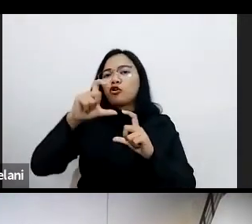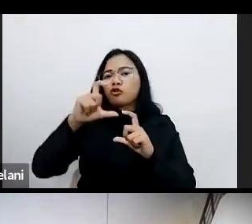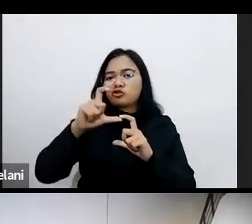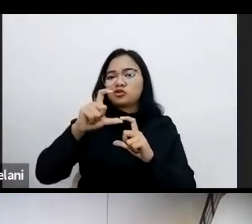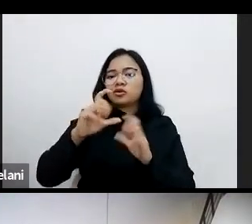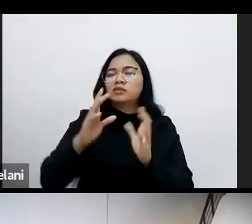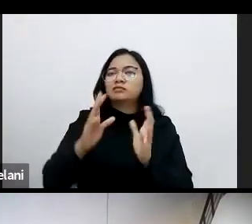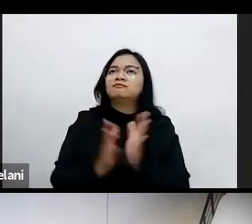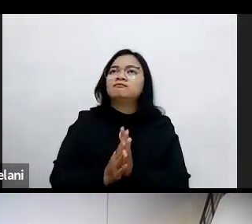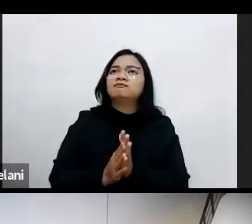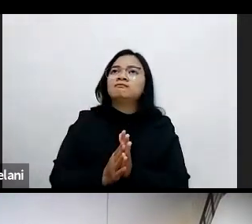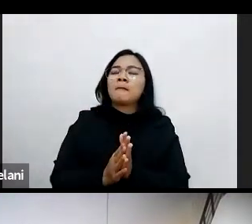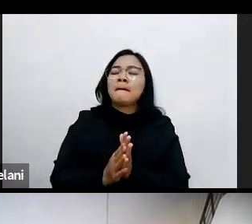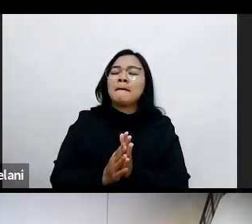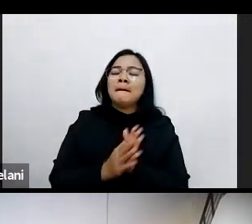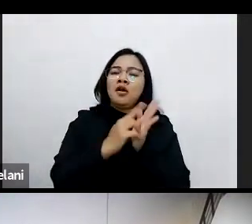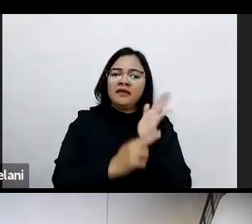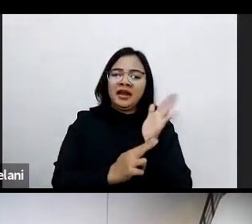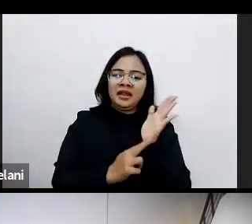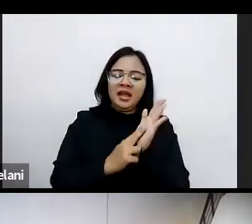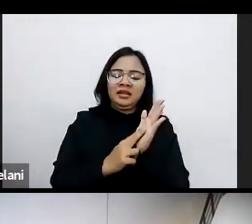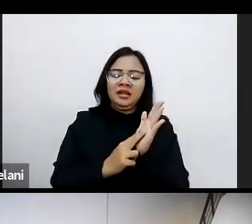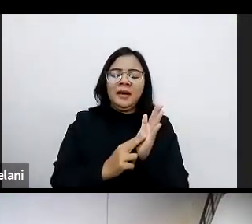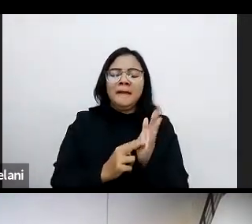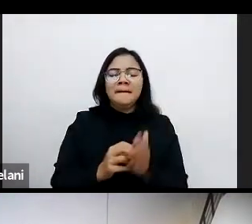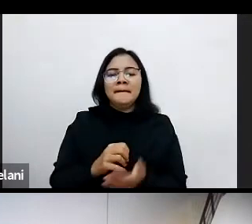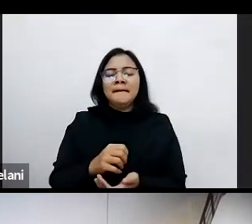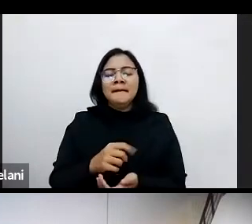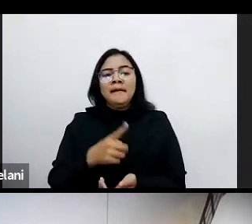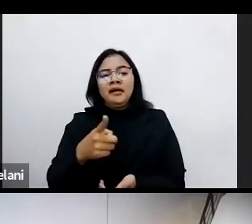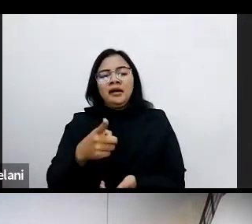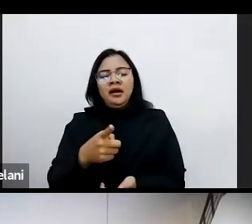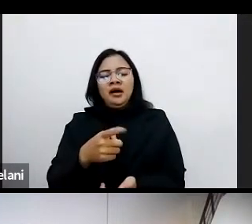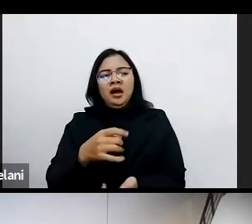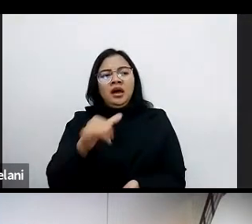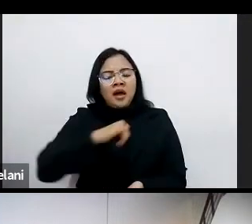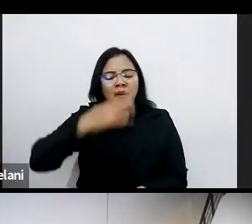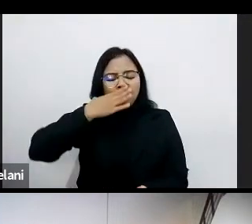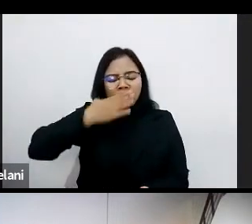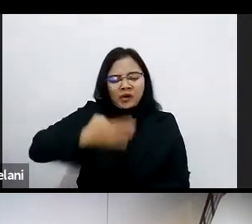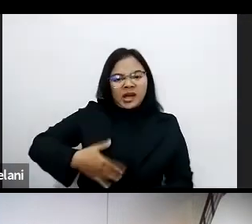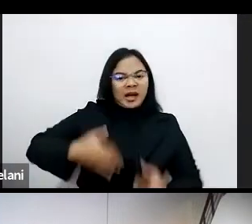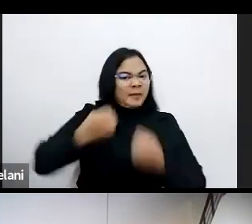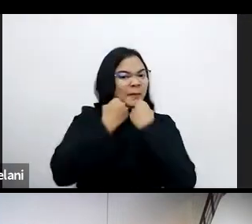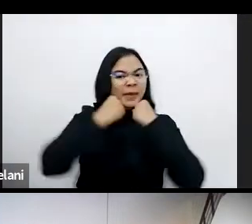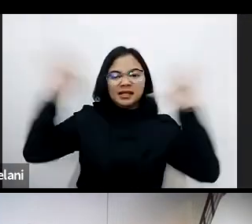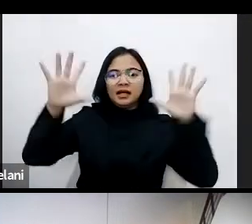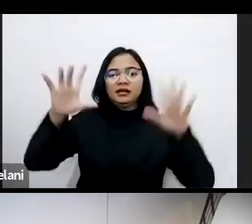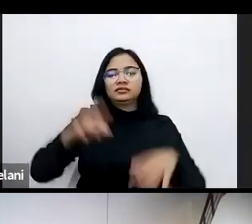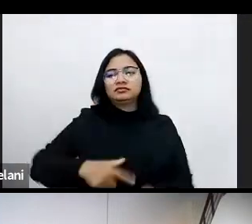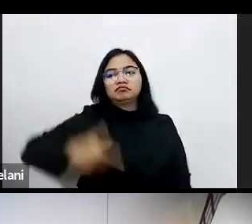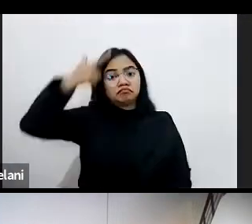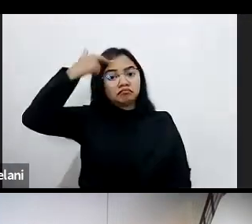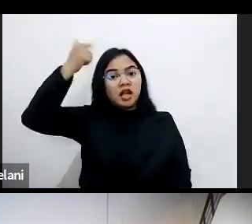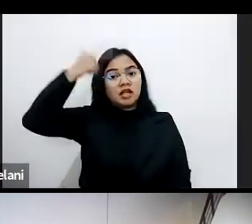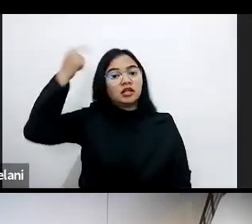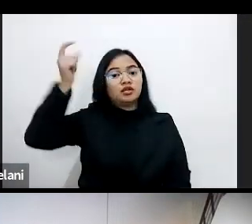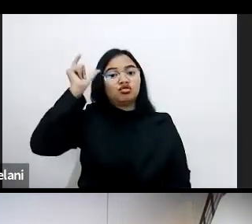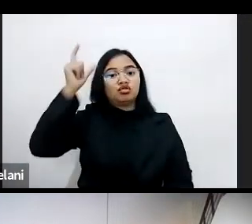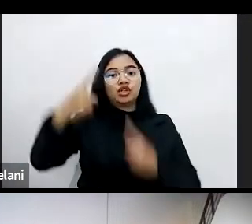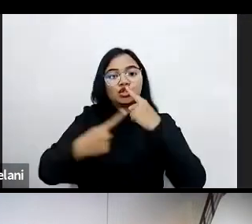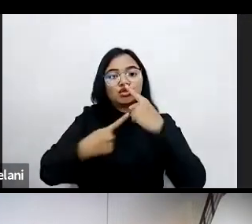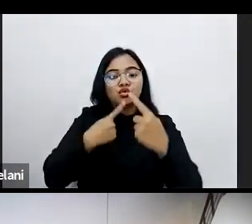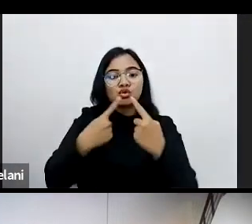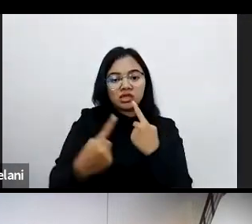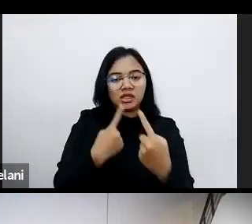dia dengan sama dengan mahasiswa lain punya kebebasan untuk belajar, untuk berdiskusi, untuk bebas berekspresi di lingkungan